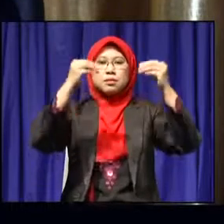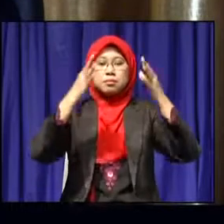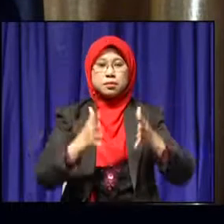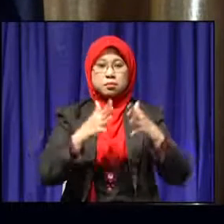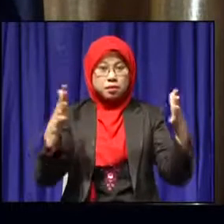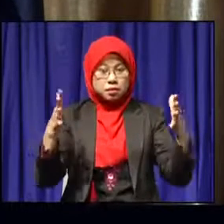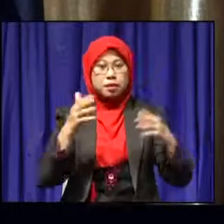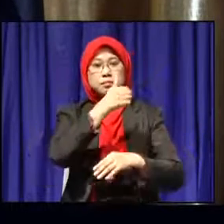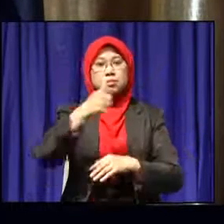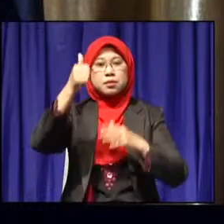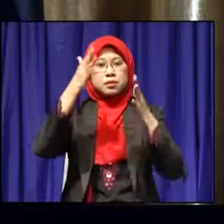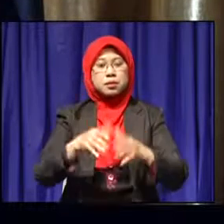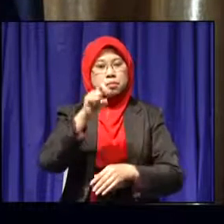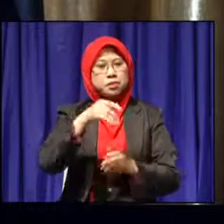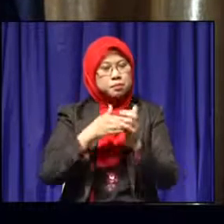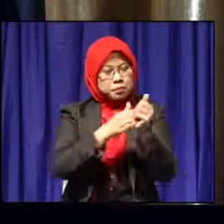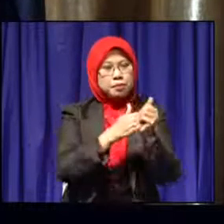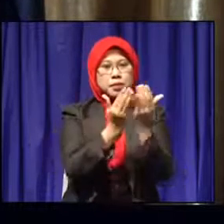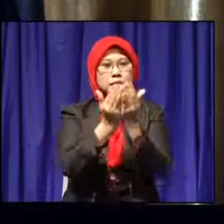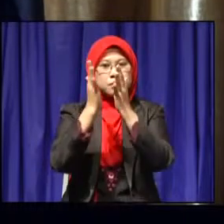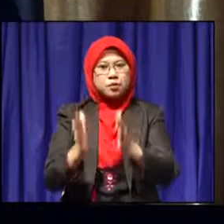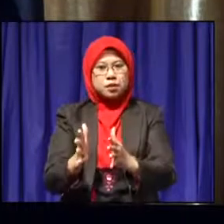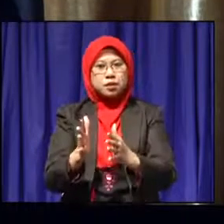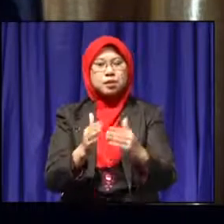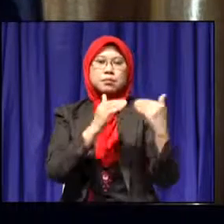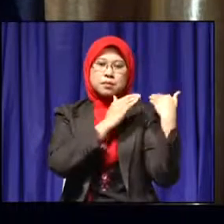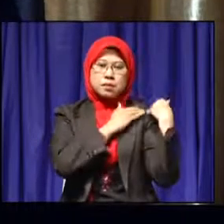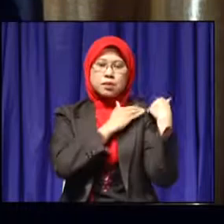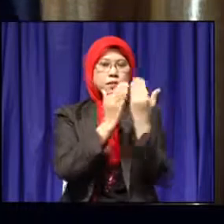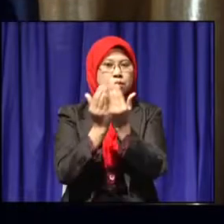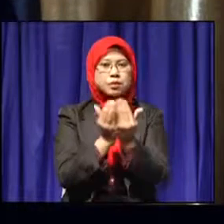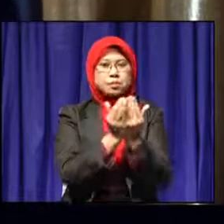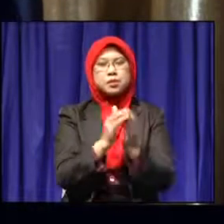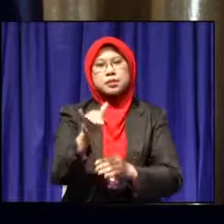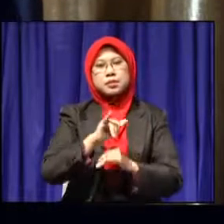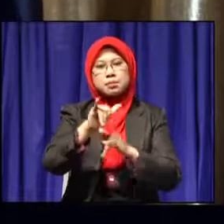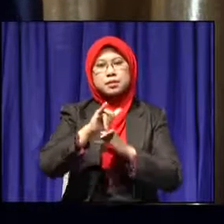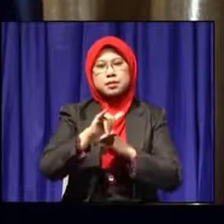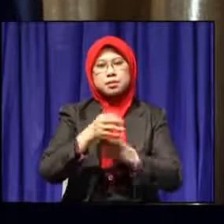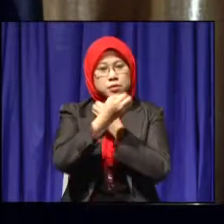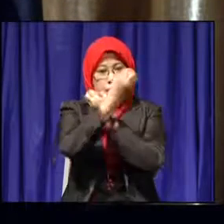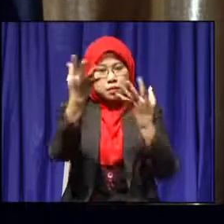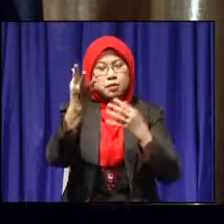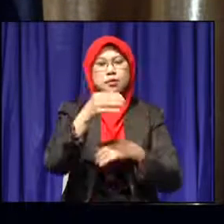memberi bimbingan kepada MUI untuk memberi ya maklumat ini kepada